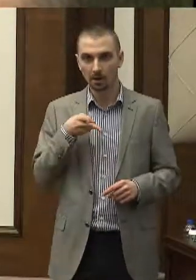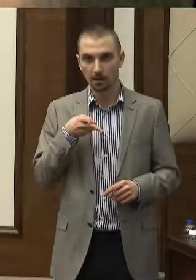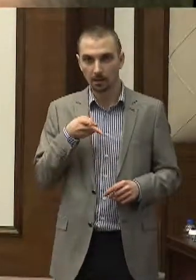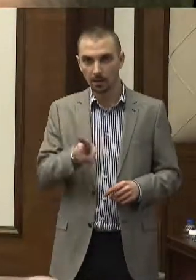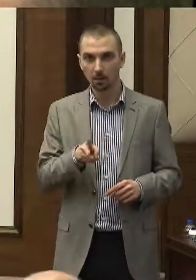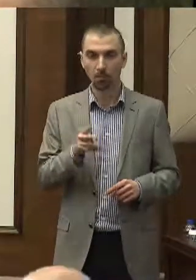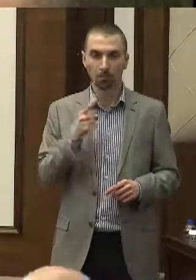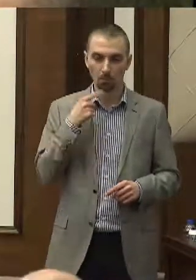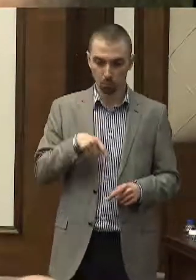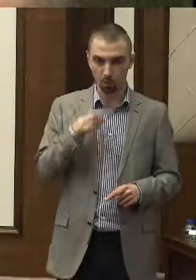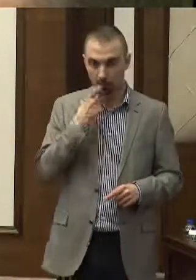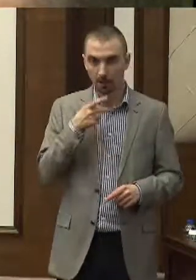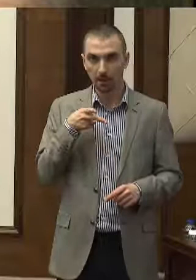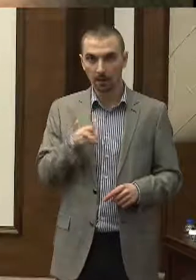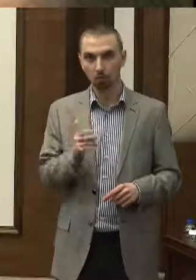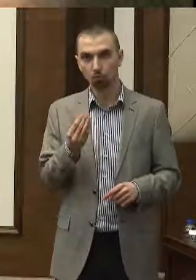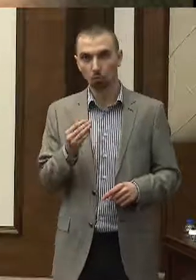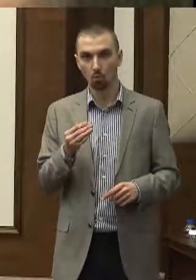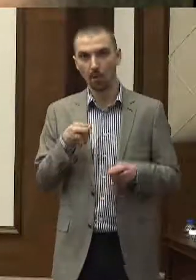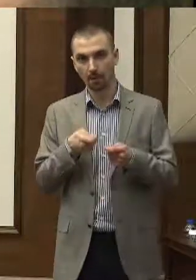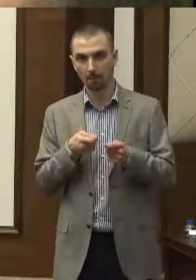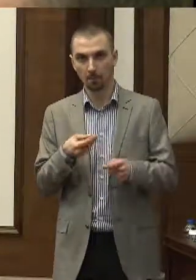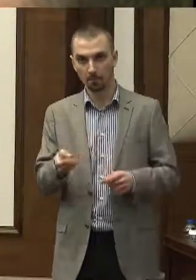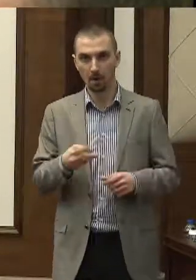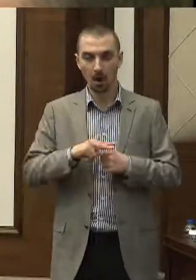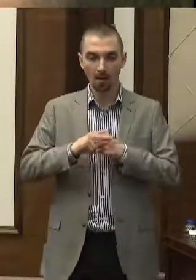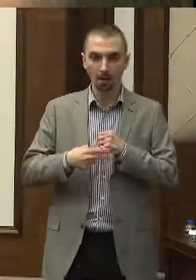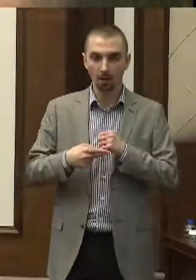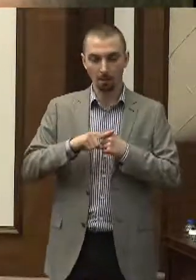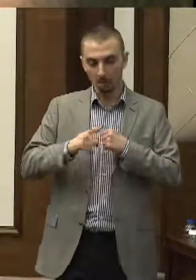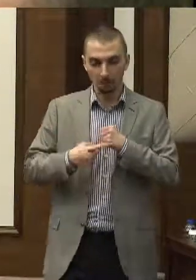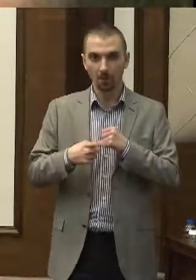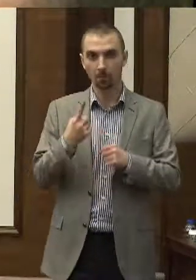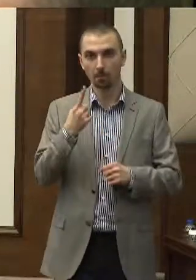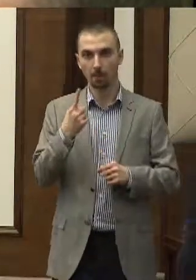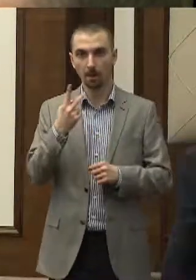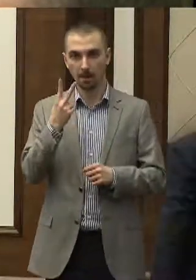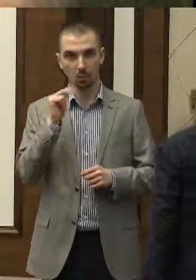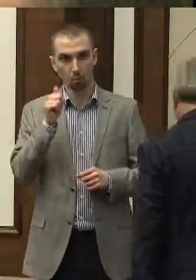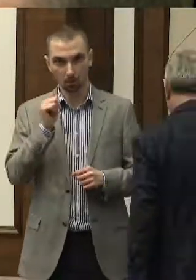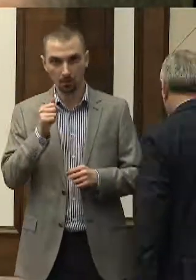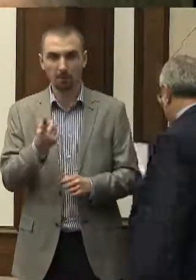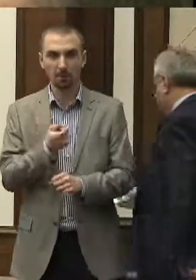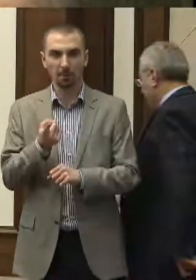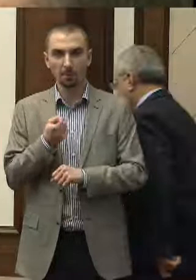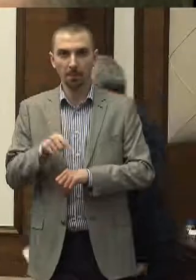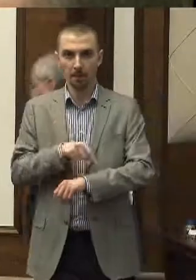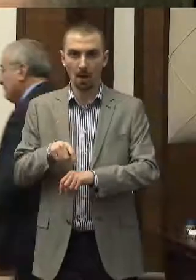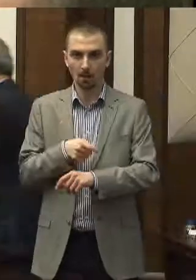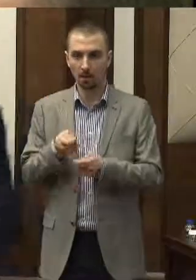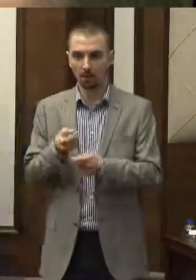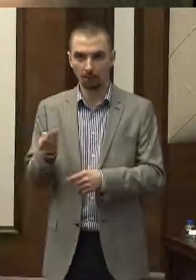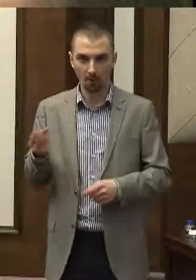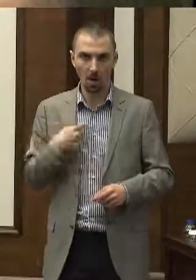2000 çocuğa eğitim verdiğini düşünüyorum. Haftada 2 gün ve birer saat ile yetersiz kaldığını